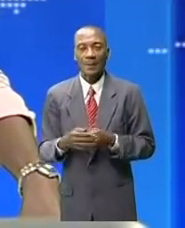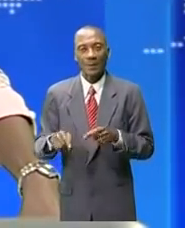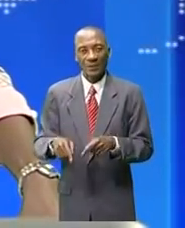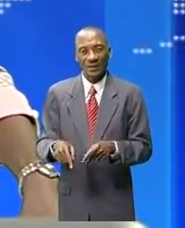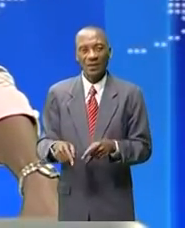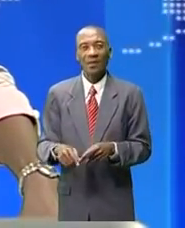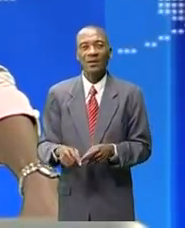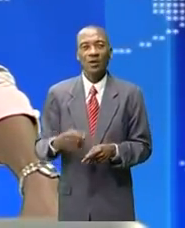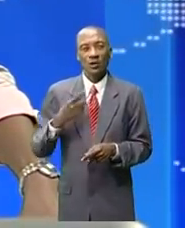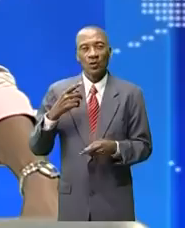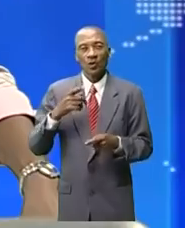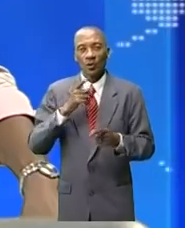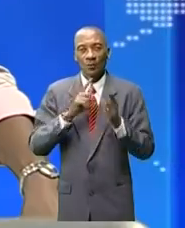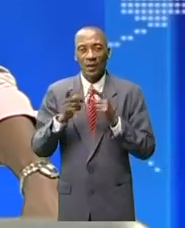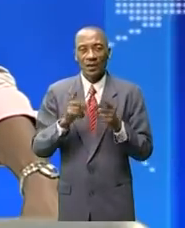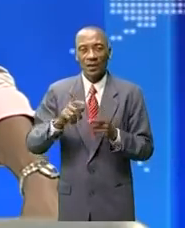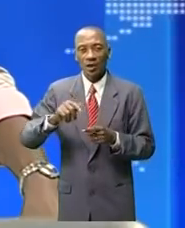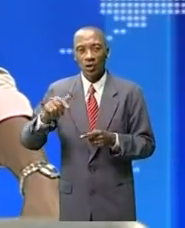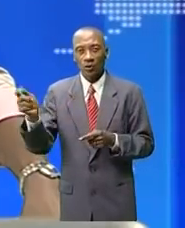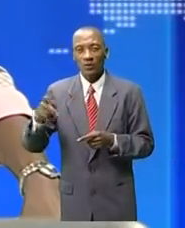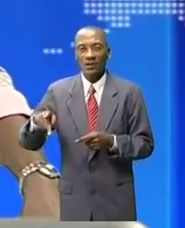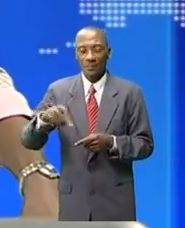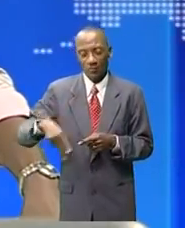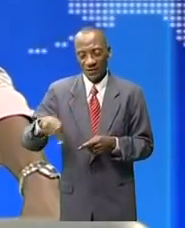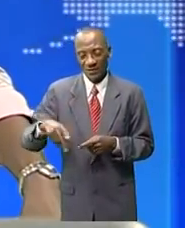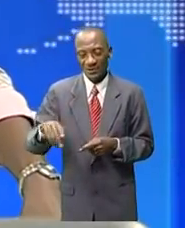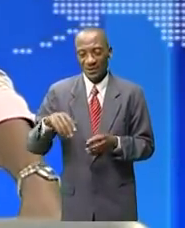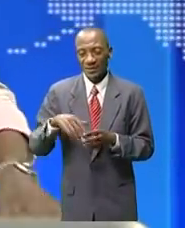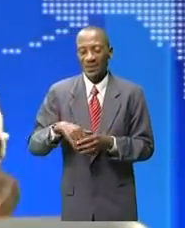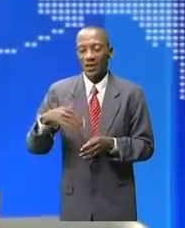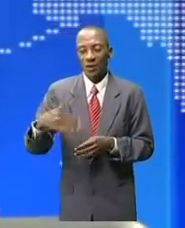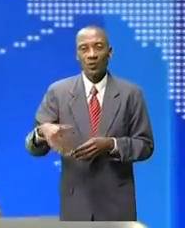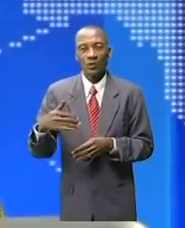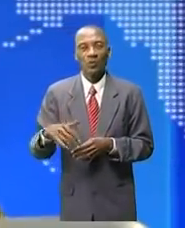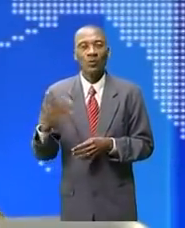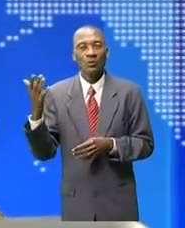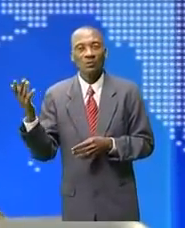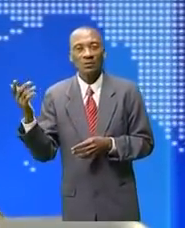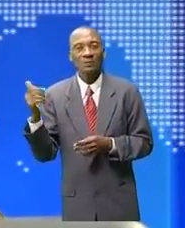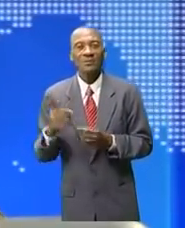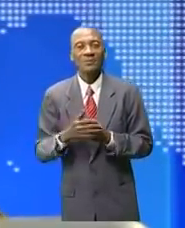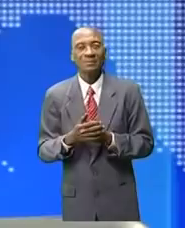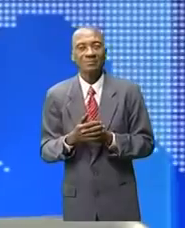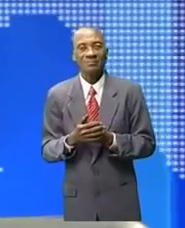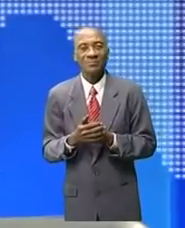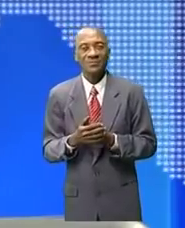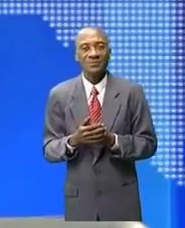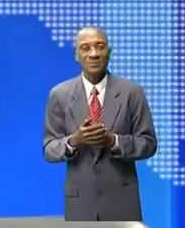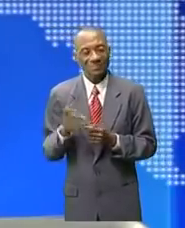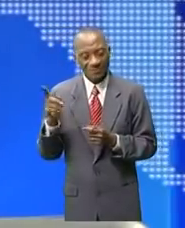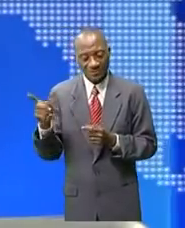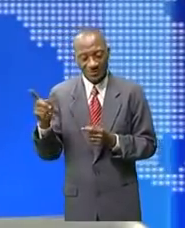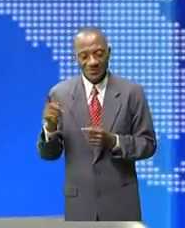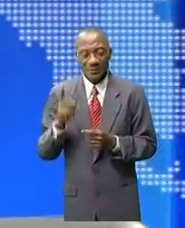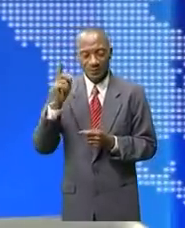organisé un atelier. L'objectif est d'évaluer les 100 jours du gouvernement Lukonde, les questions liées à la sécurité, l'économie et